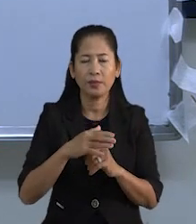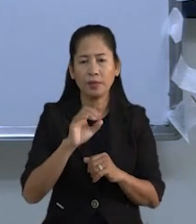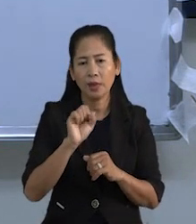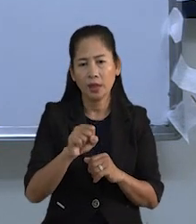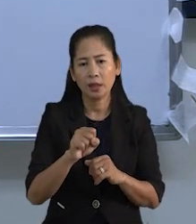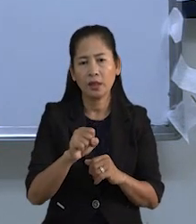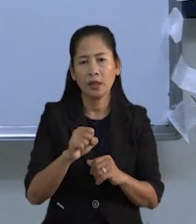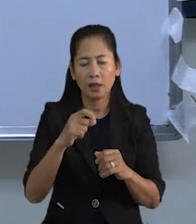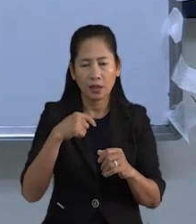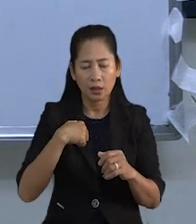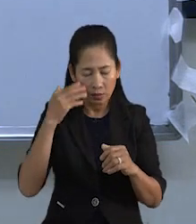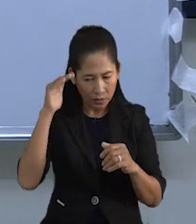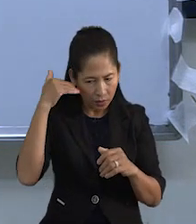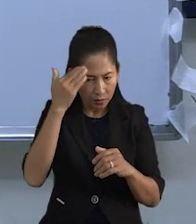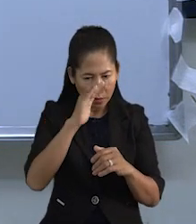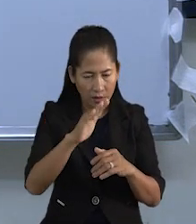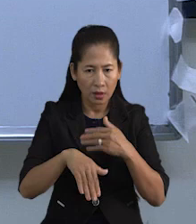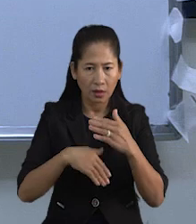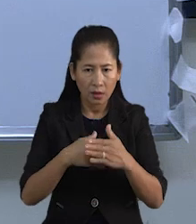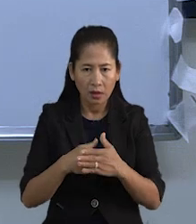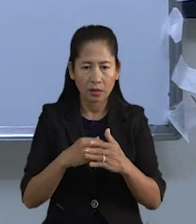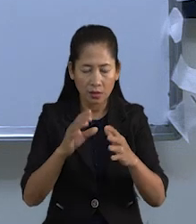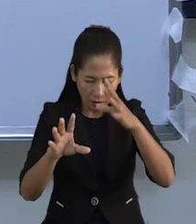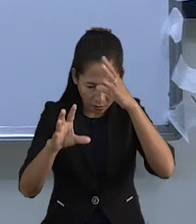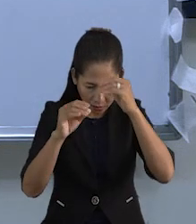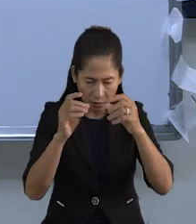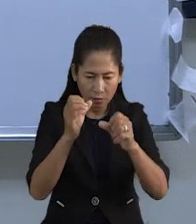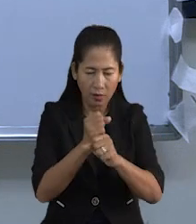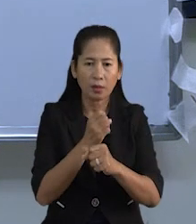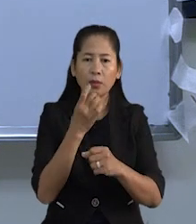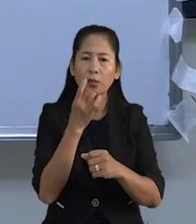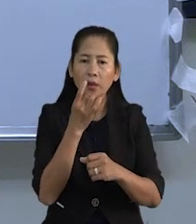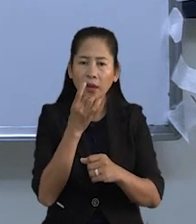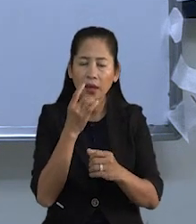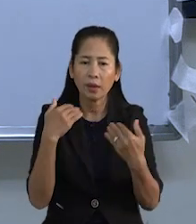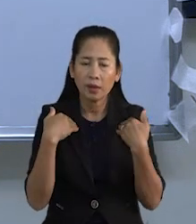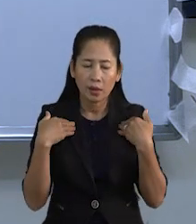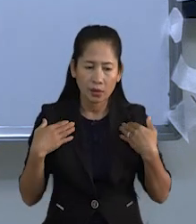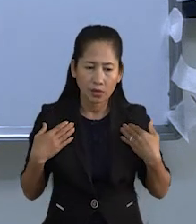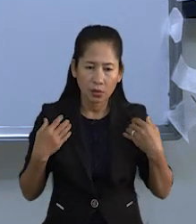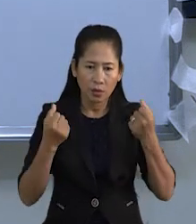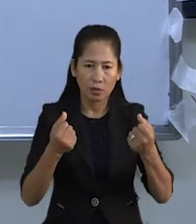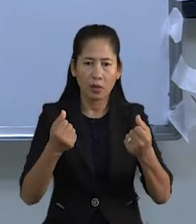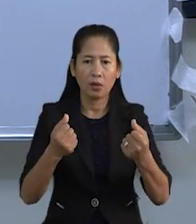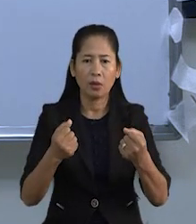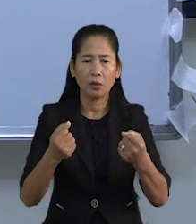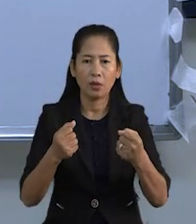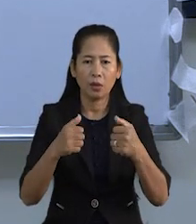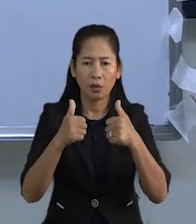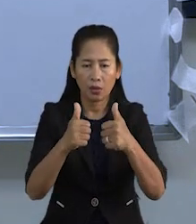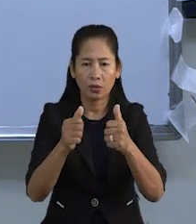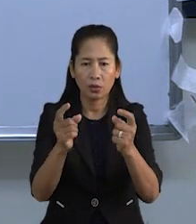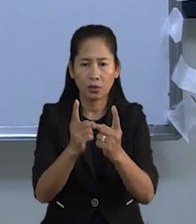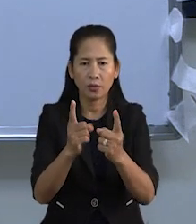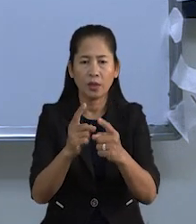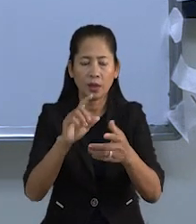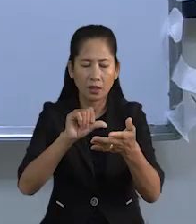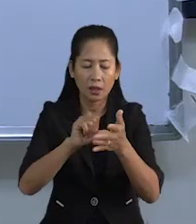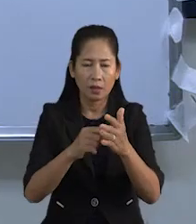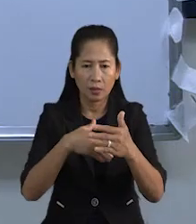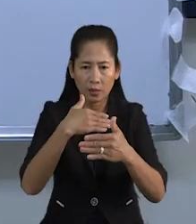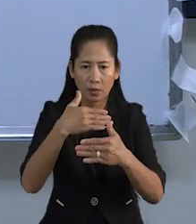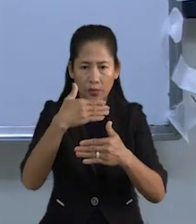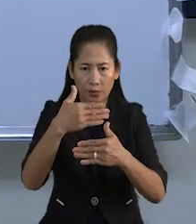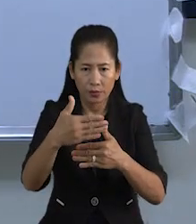បាទលោកគ្រូសង្ឃឹមថាកូនទាំងអស់គ្នាណានឹងរៀនសូត្របានពូកែមានសុខភាពល្អយើងនឹងជួបគ្នានៅខ្លឹមសារ